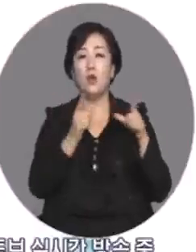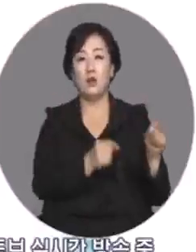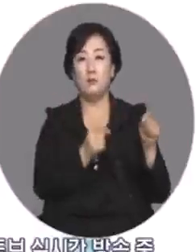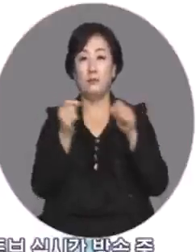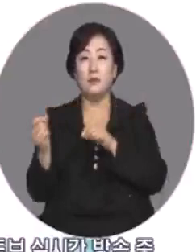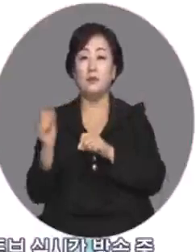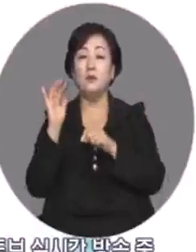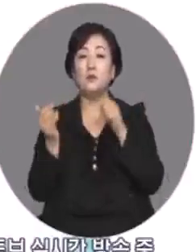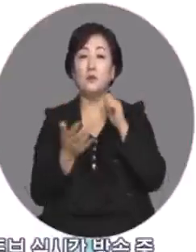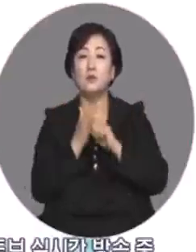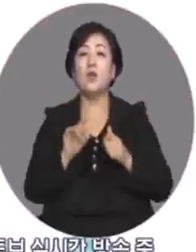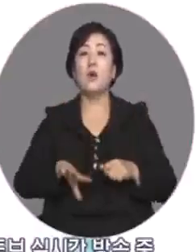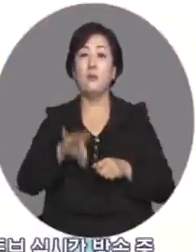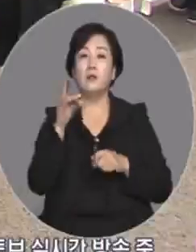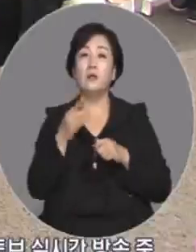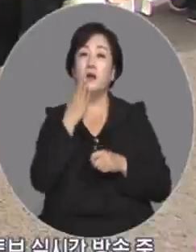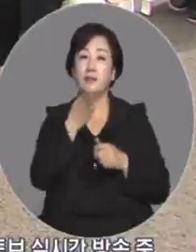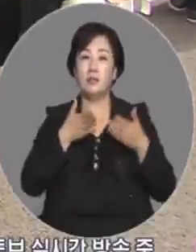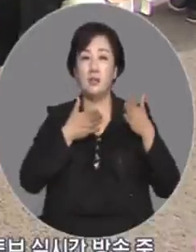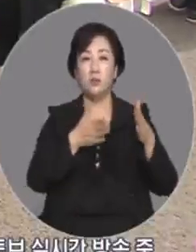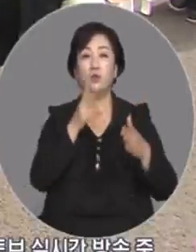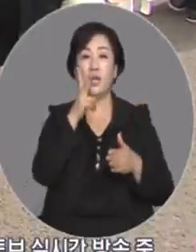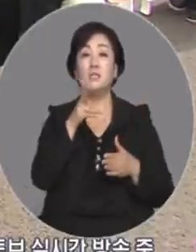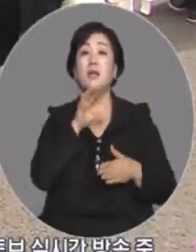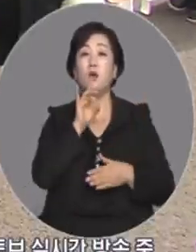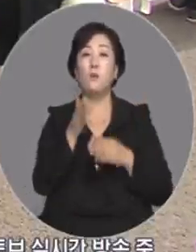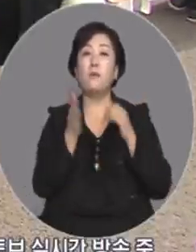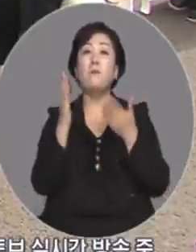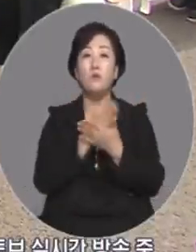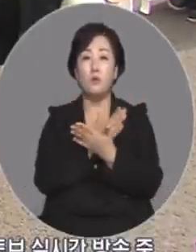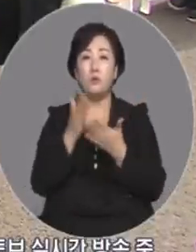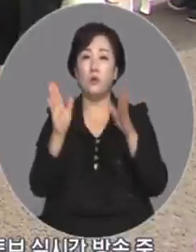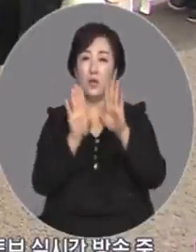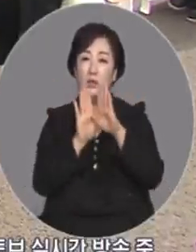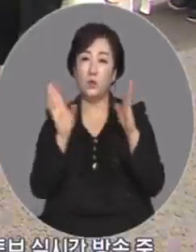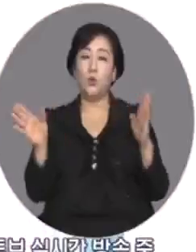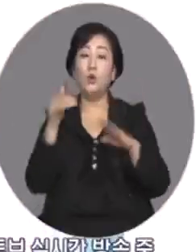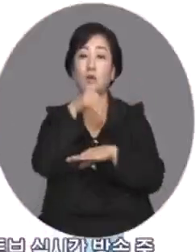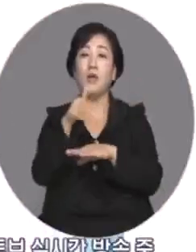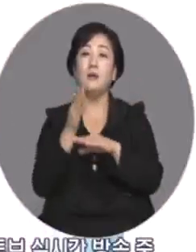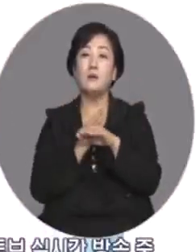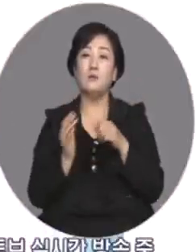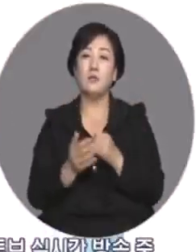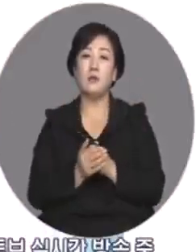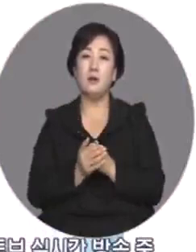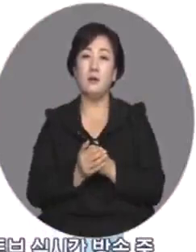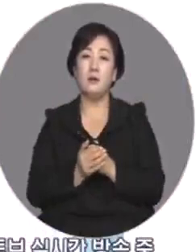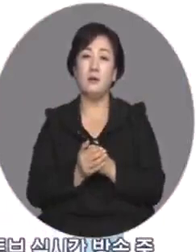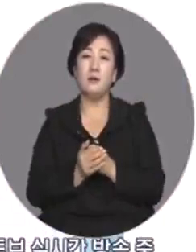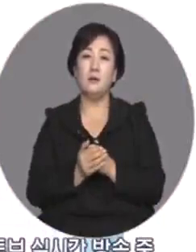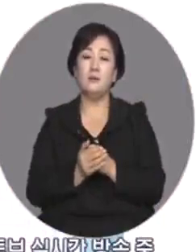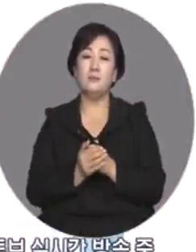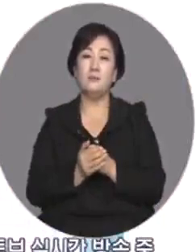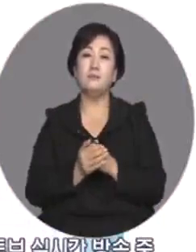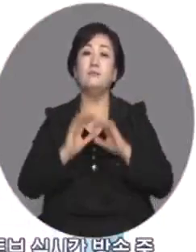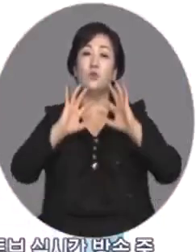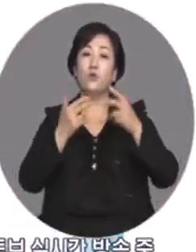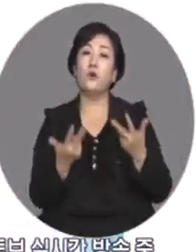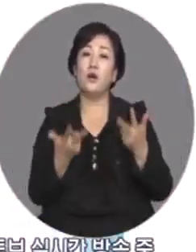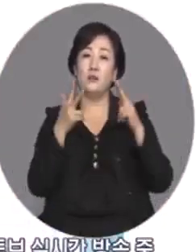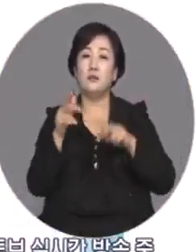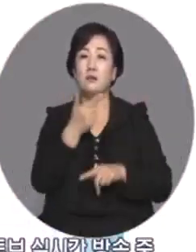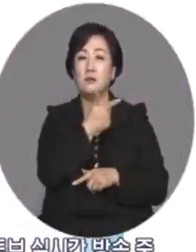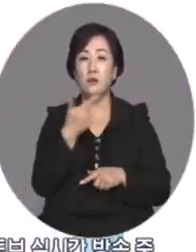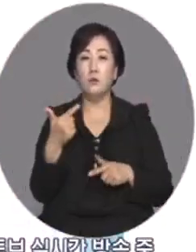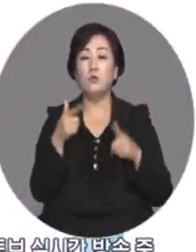미뤄지면서 우선 왕복 4차로 가운데 2차로만 부분 개통하기로 했습니다. 국가 정부 접근이 정말